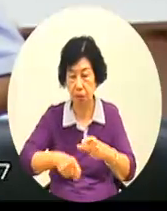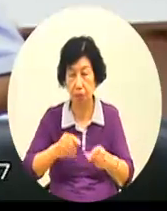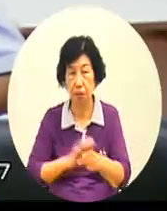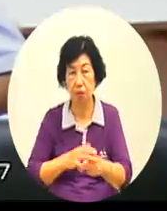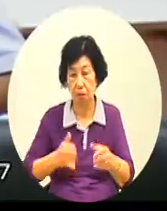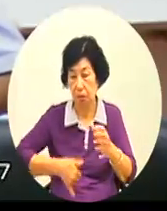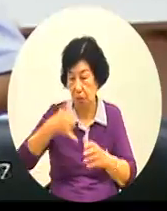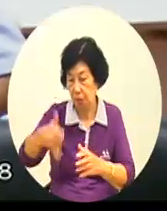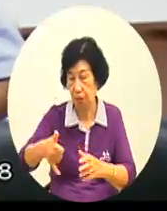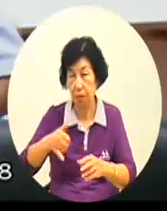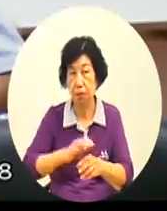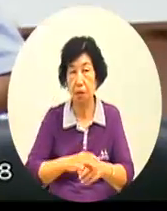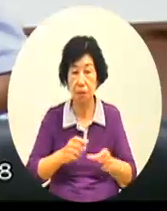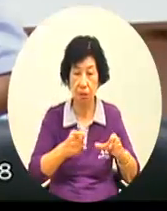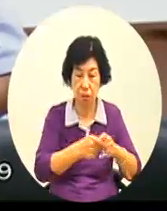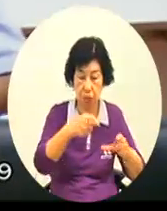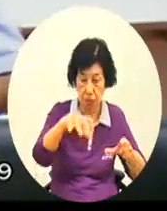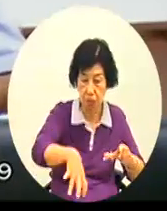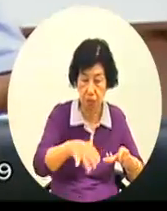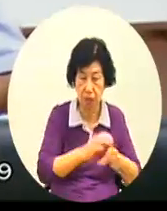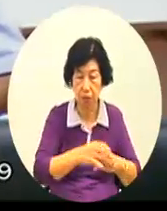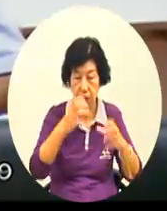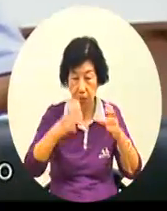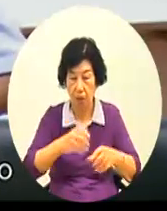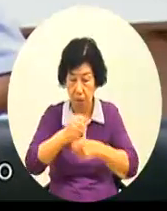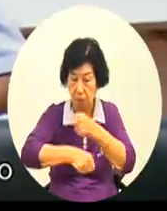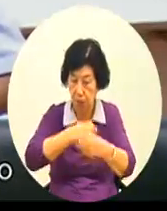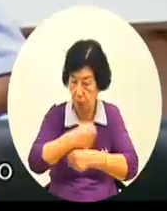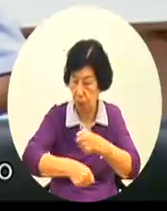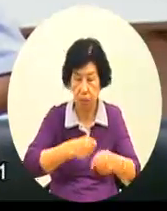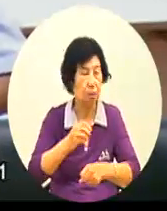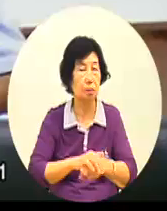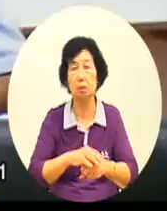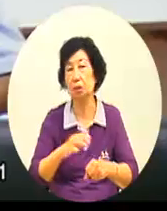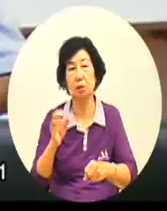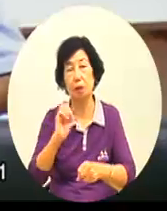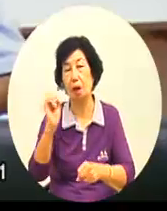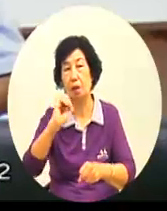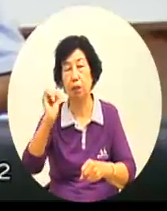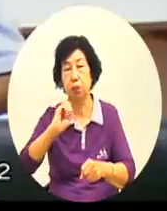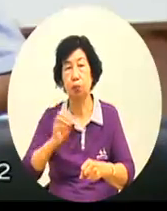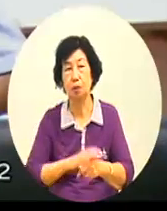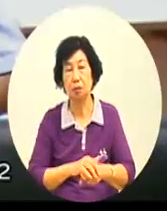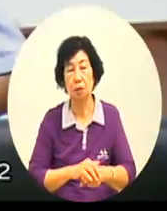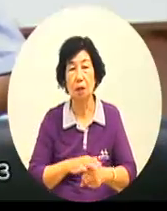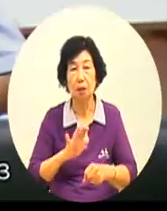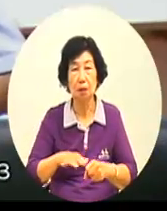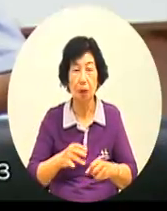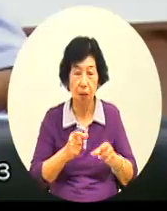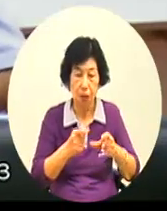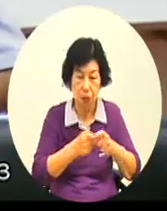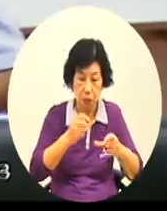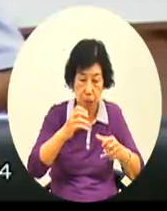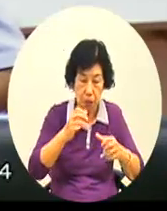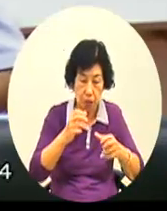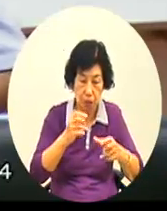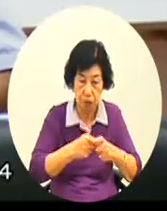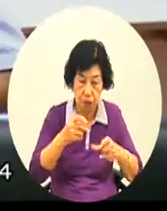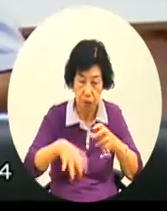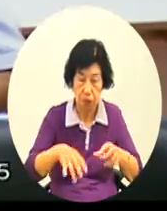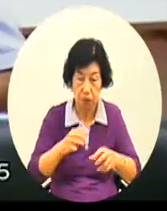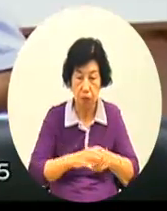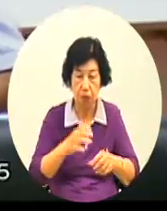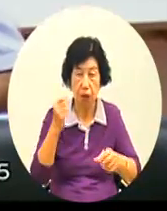厂商，所有的布置是七公所的公务员在布置的。那核销的时